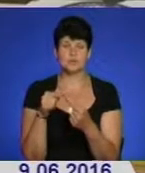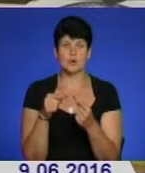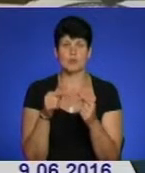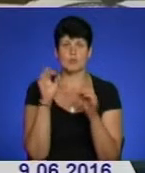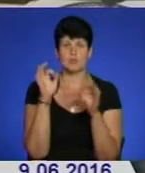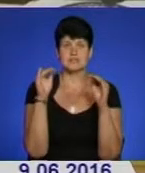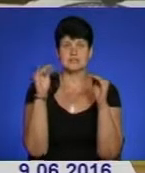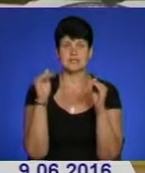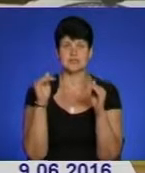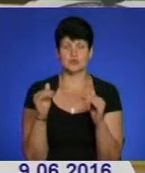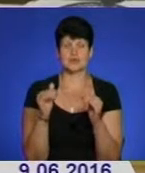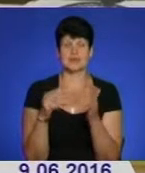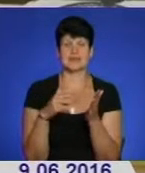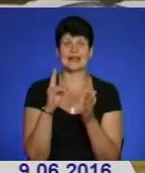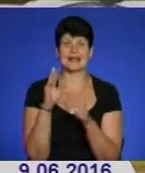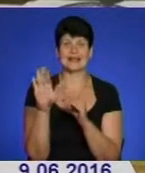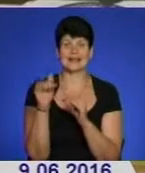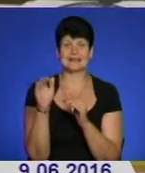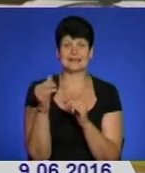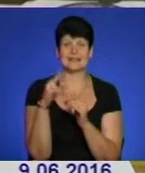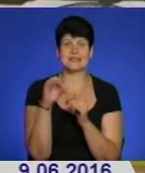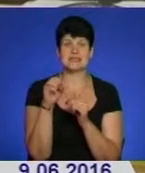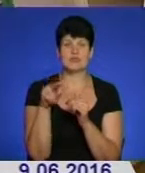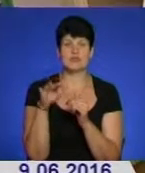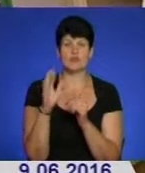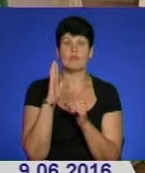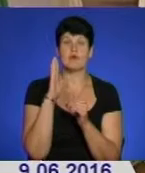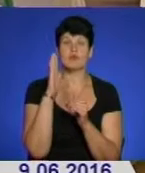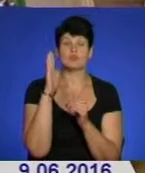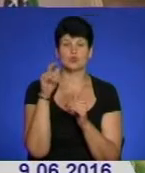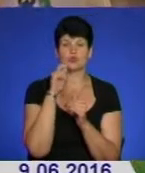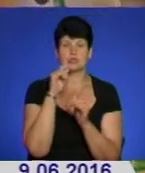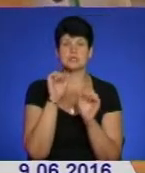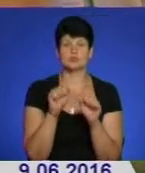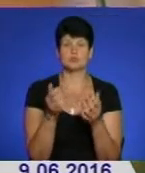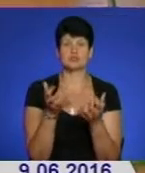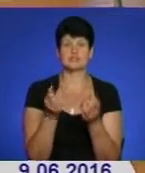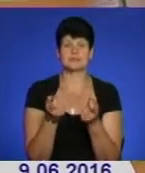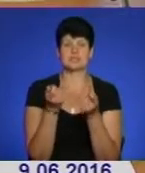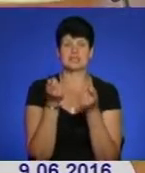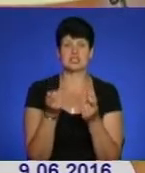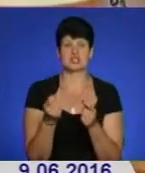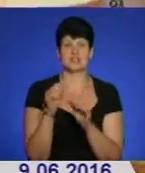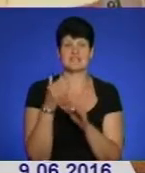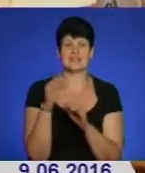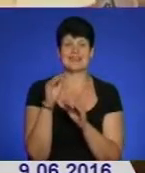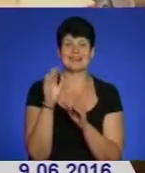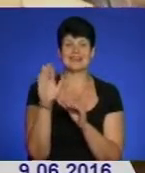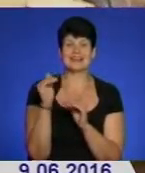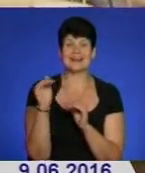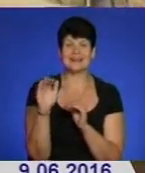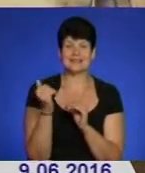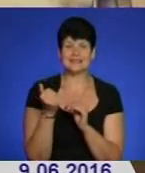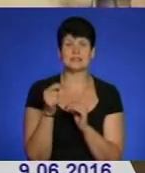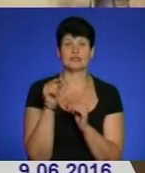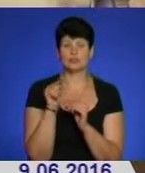знижуються відсоткові ставки за кредитами і по депозитах. У майбутньому українці зможуть отримувати дешеві кредити. Відтак вітчизняна